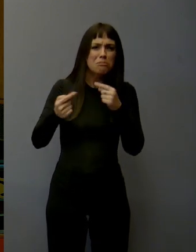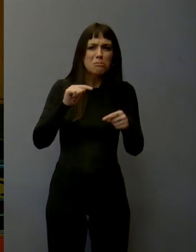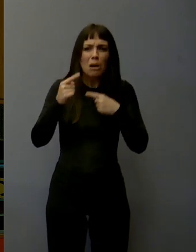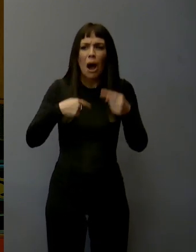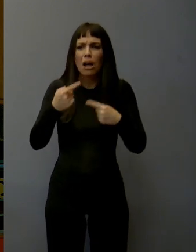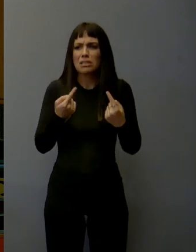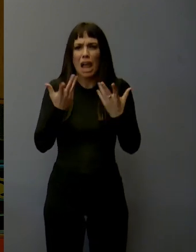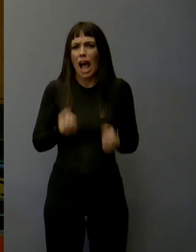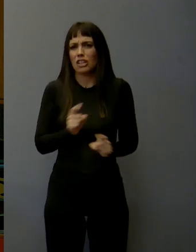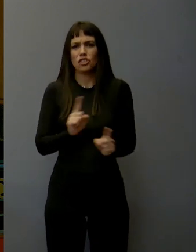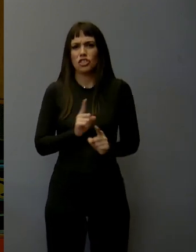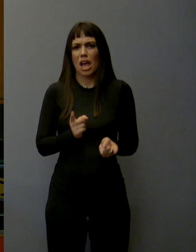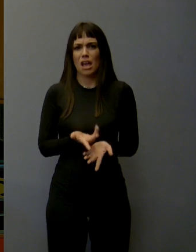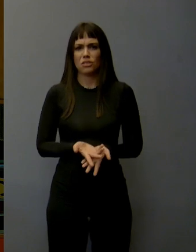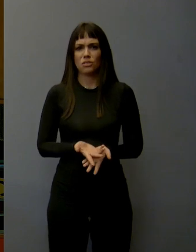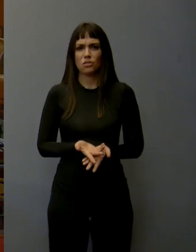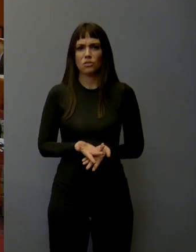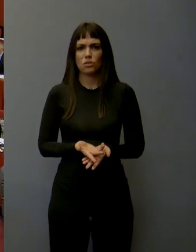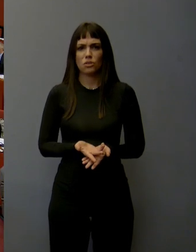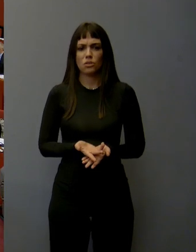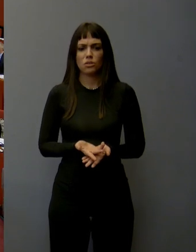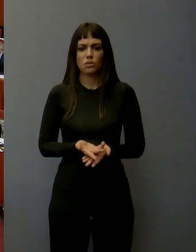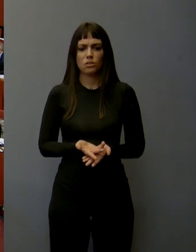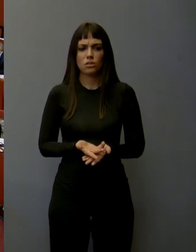L'unica cosa che non è accettabile